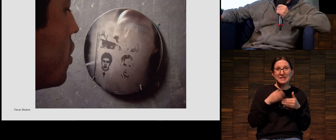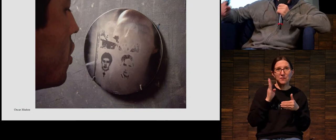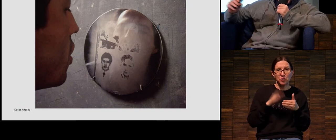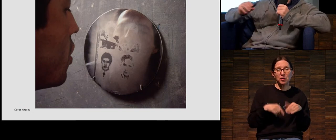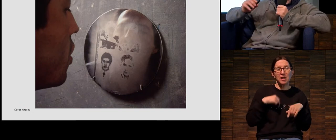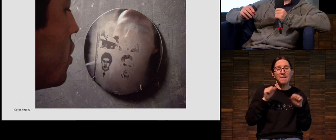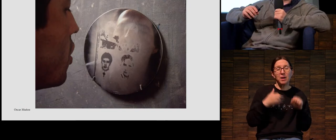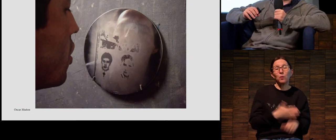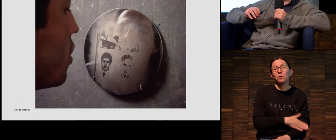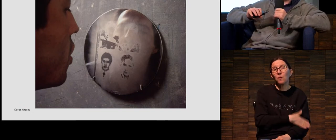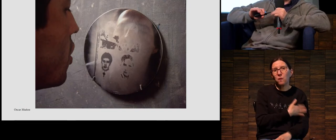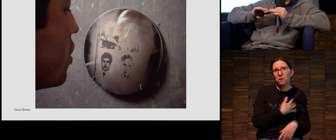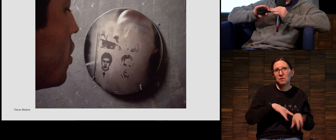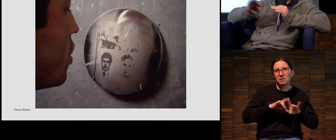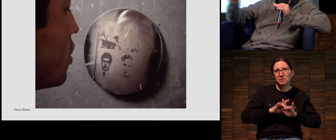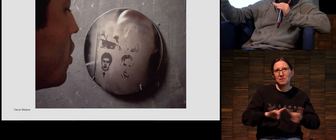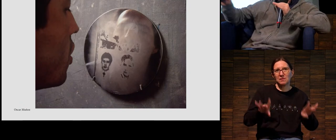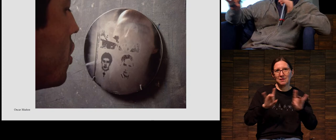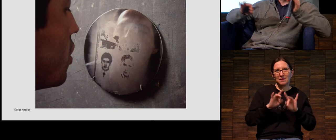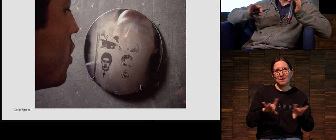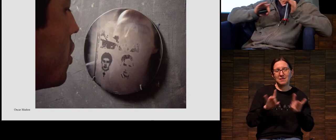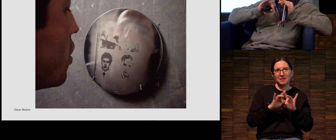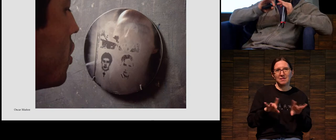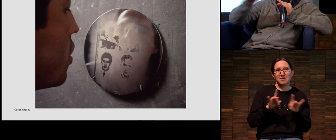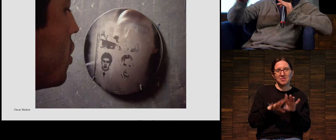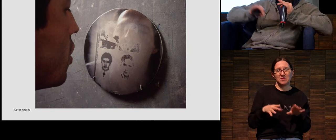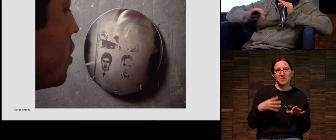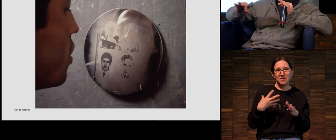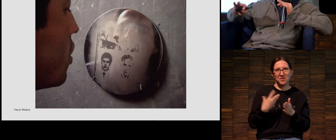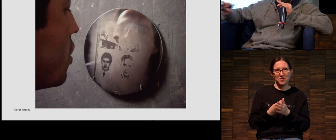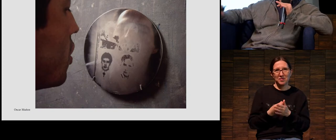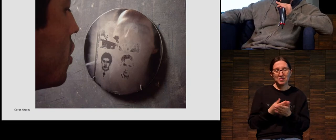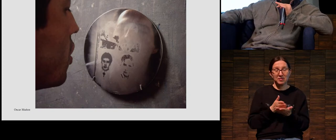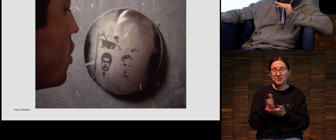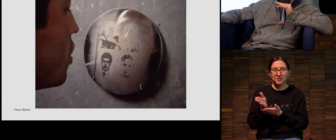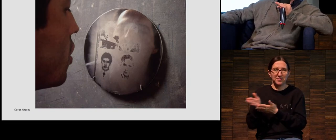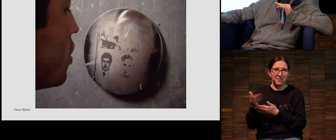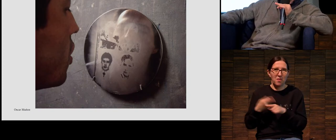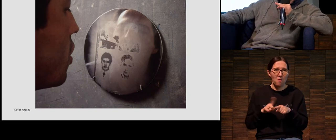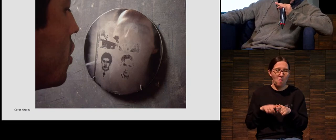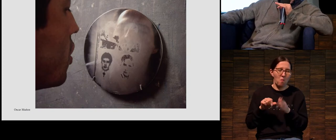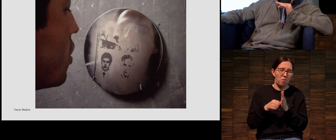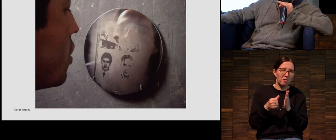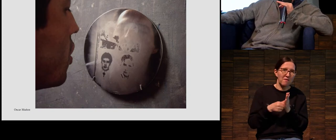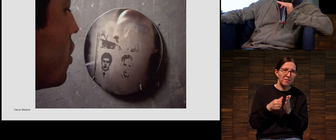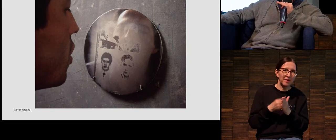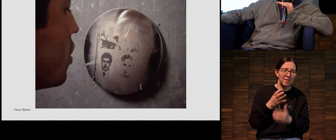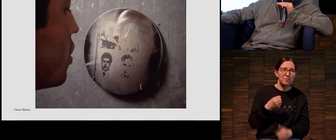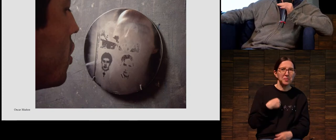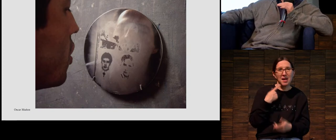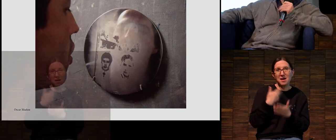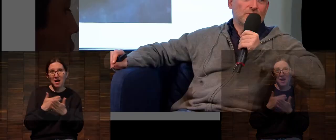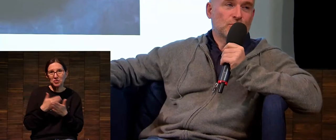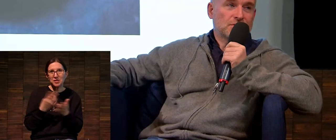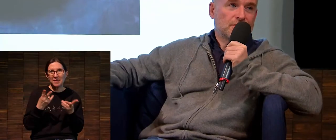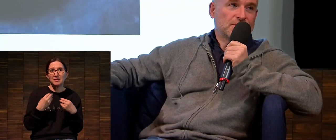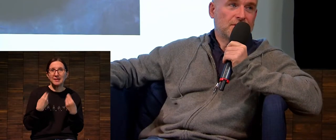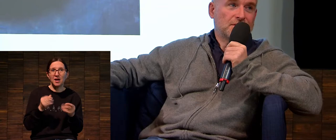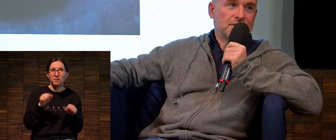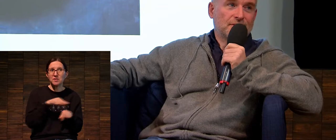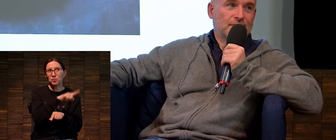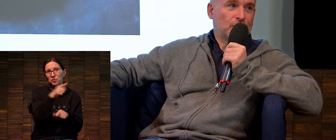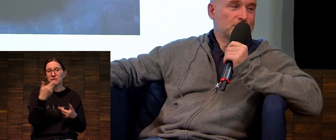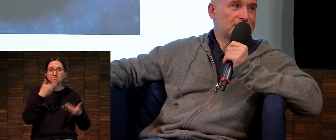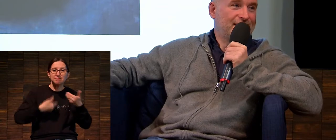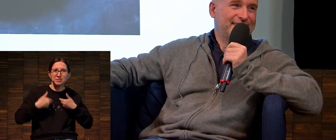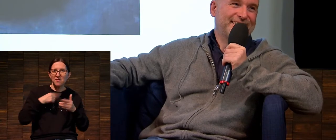что я могу, в принципе, очень долго расширяться в любой из направлений. Мне кажется, что надо дать возможность вам